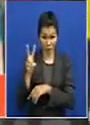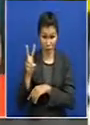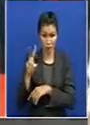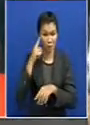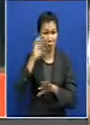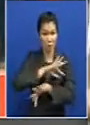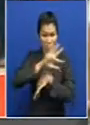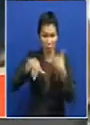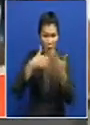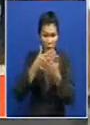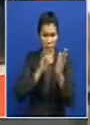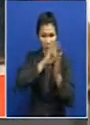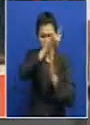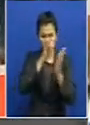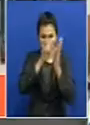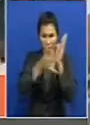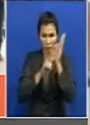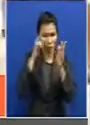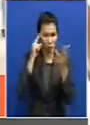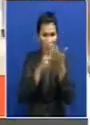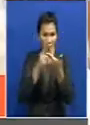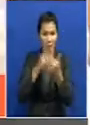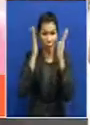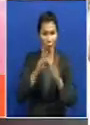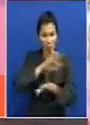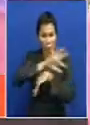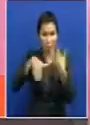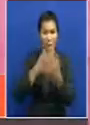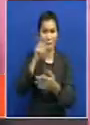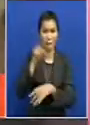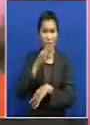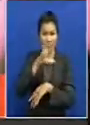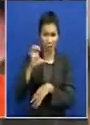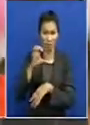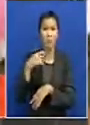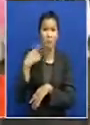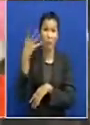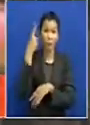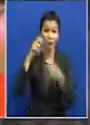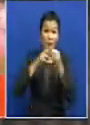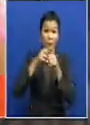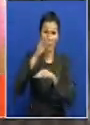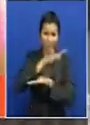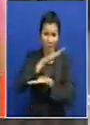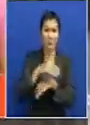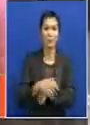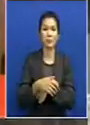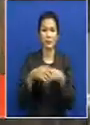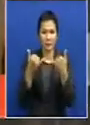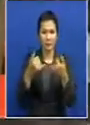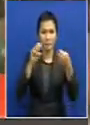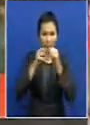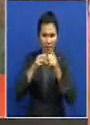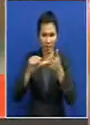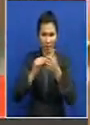กันจากทั้งหมด9เที่ยวบินก็คือบินไป5เส้นทางเพราะว่าปัญหาเกิดมาตั้งแต่มันช่วงบ่ายๆนะครับโดยการแก้ปัญหา